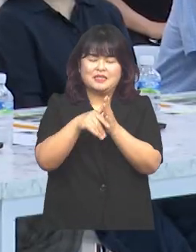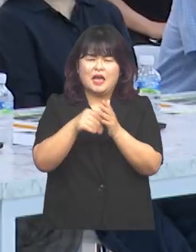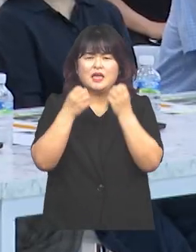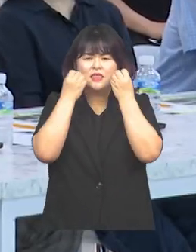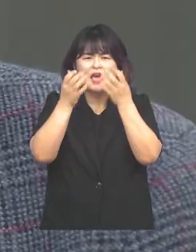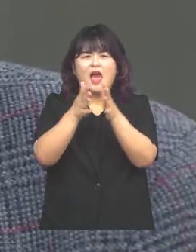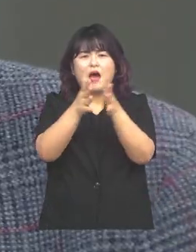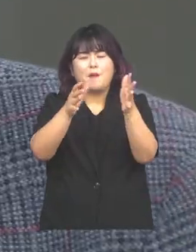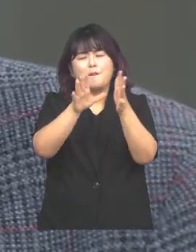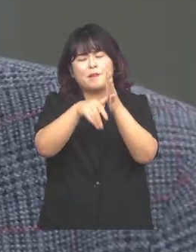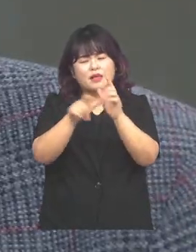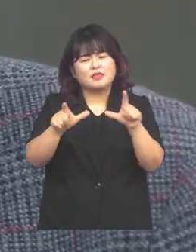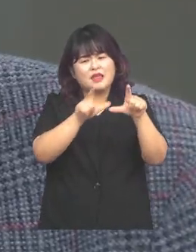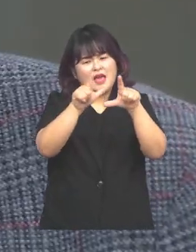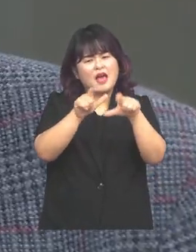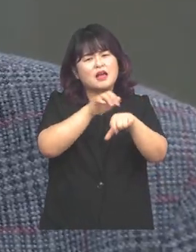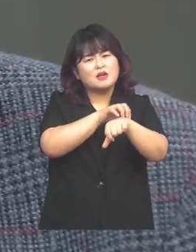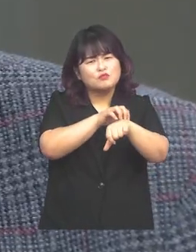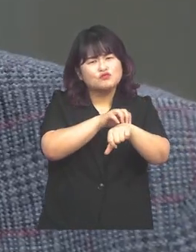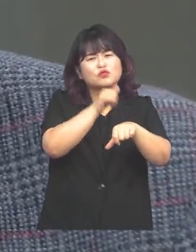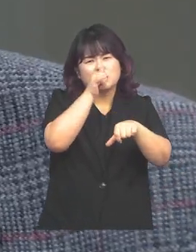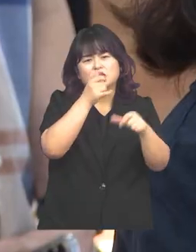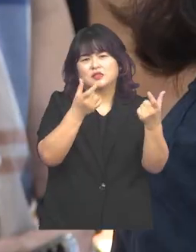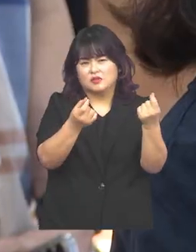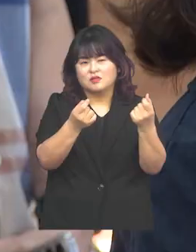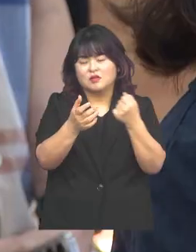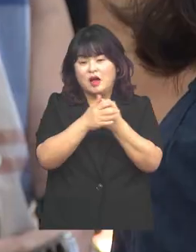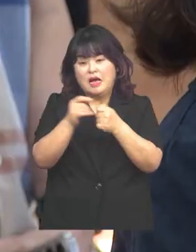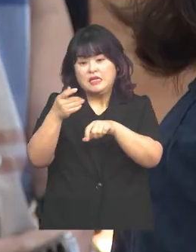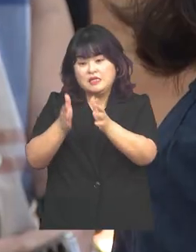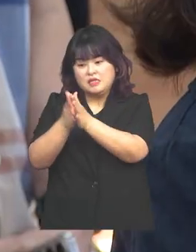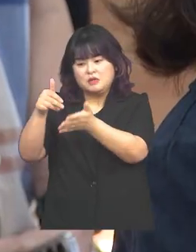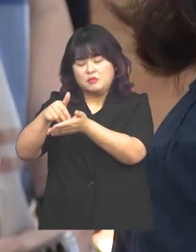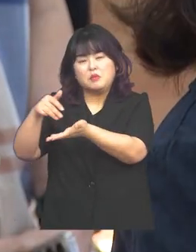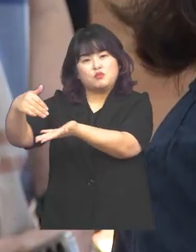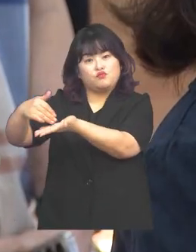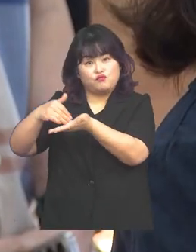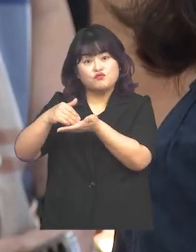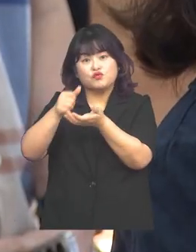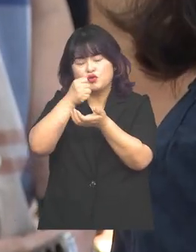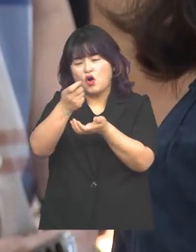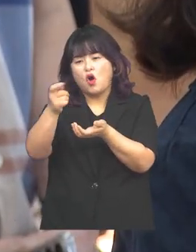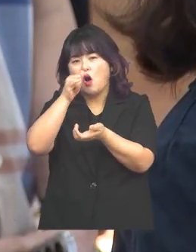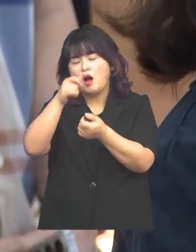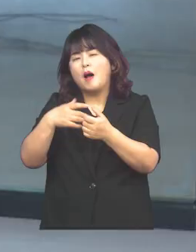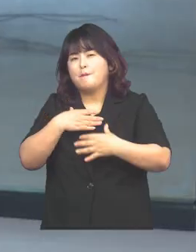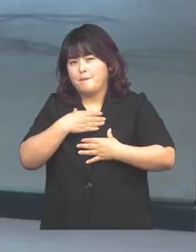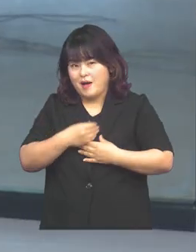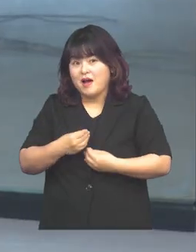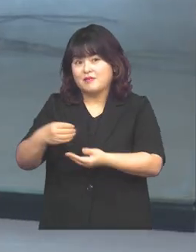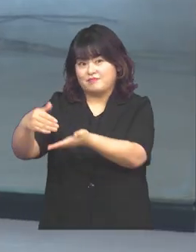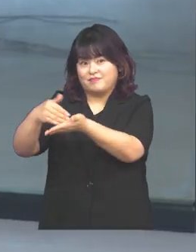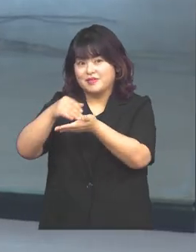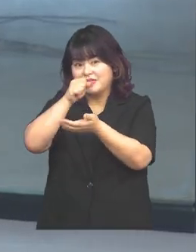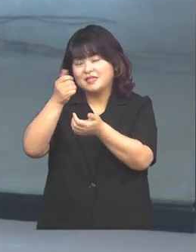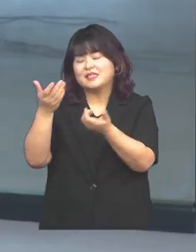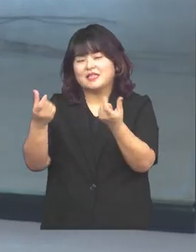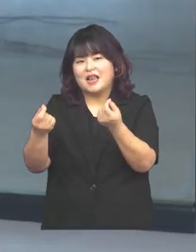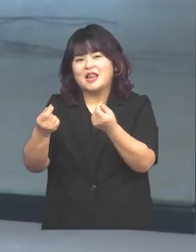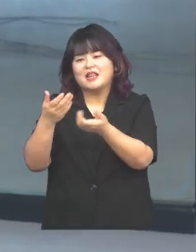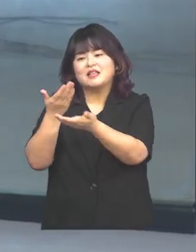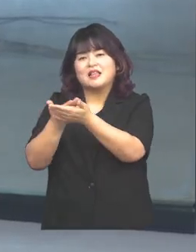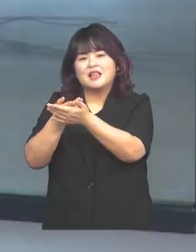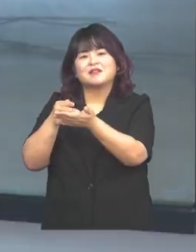신축 아파트도 생활하면서 불편한 점이 있을 테고 시에 주문할 것들도 있을 것이라며 주실 말씀이 있다면 기탄